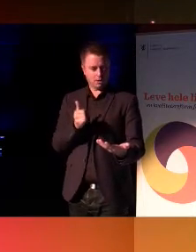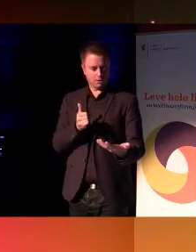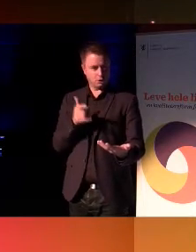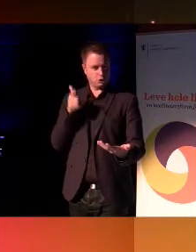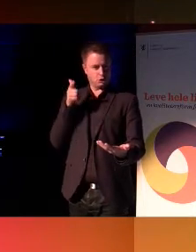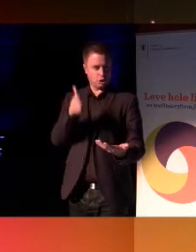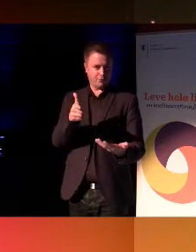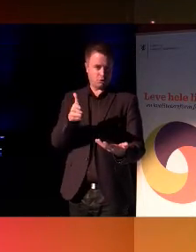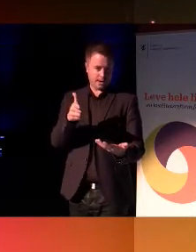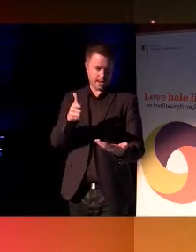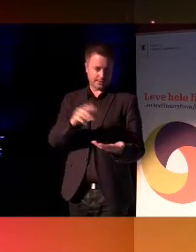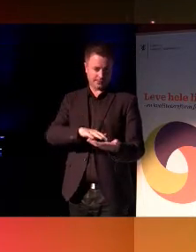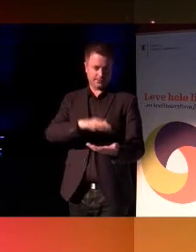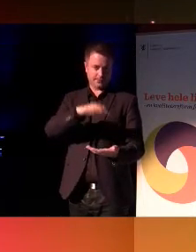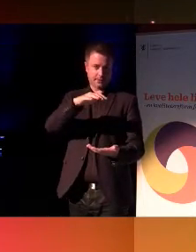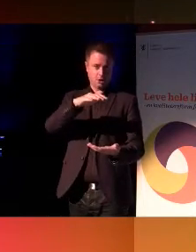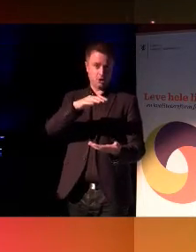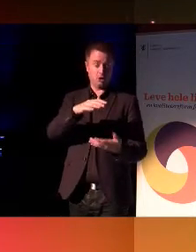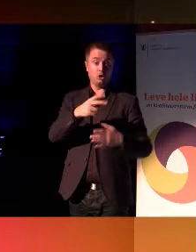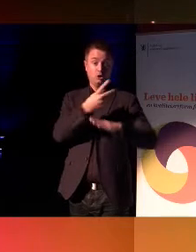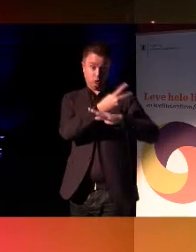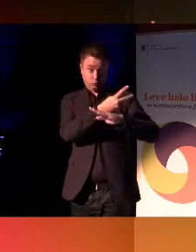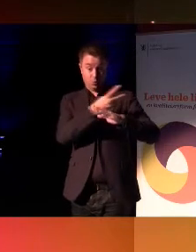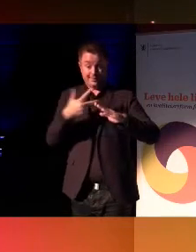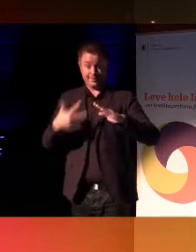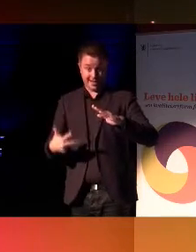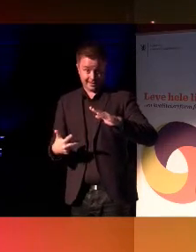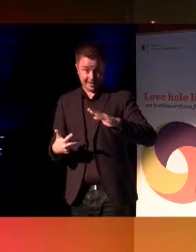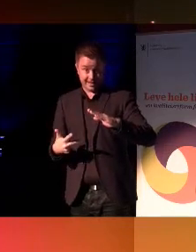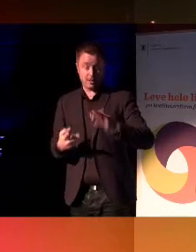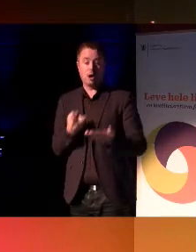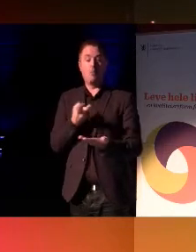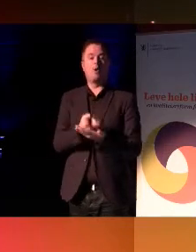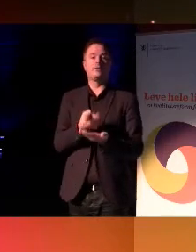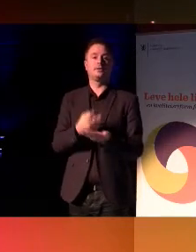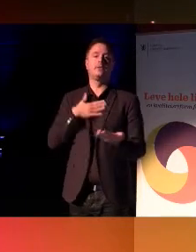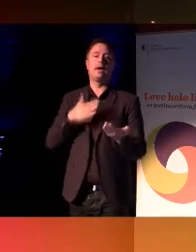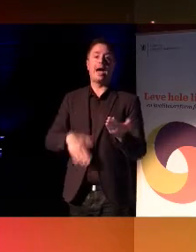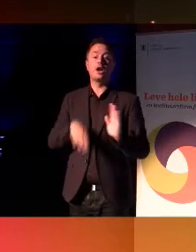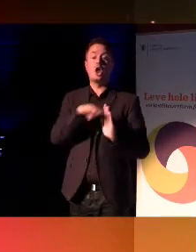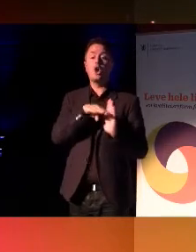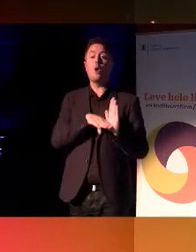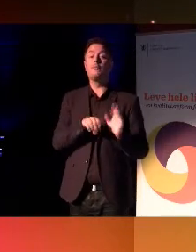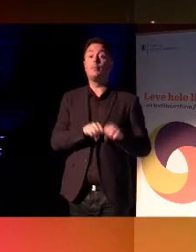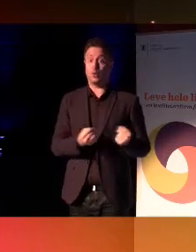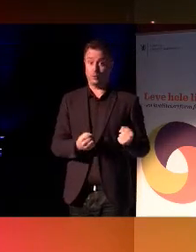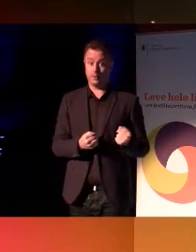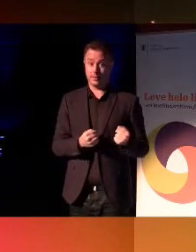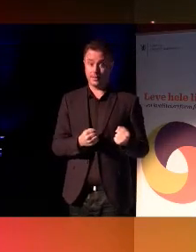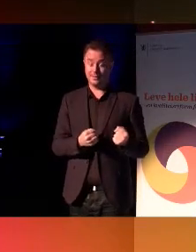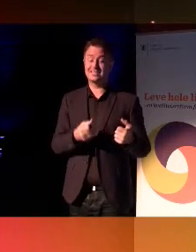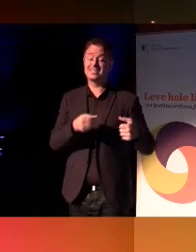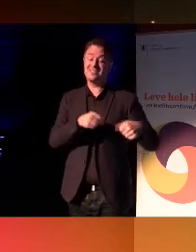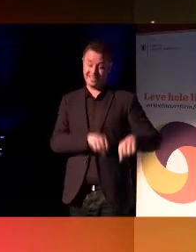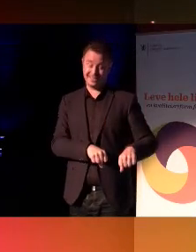cirka 2/3 som ble, hvor det ble påvist lovbrudd, svikt, uheldige hendelser.